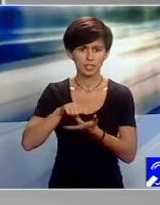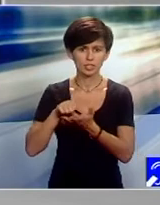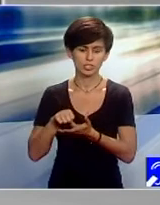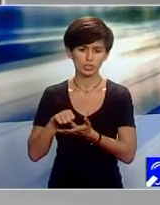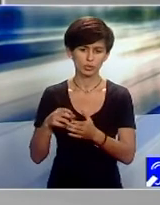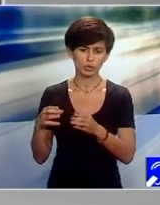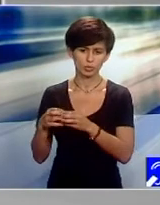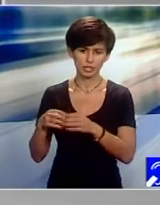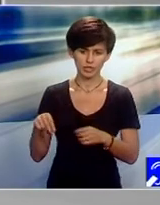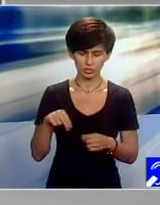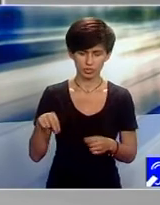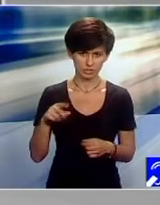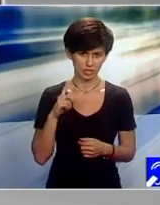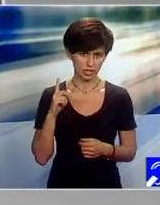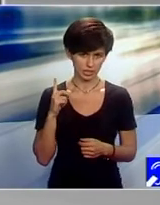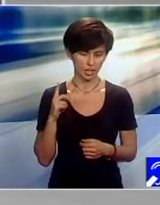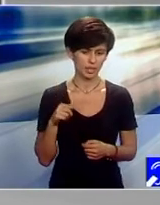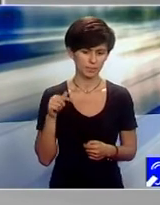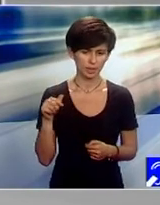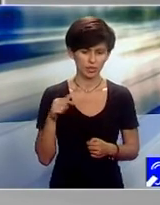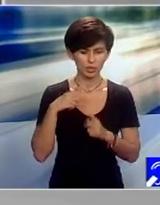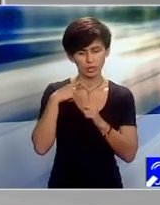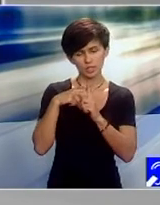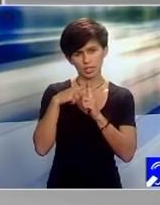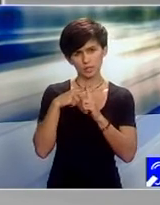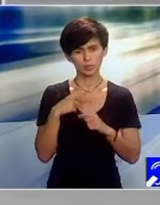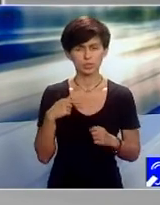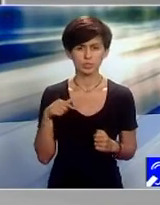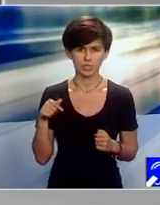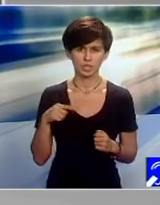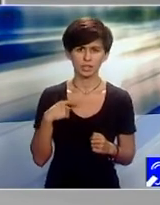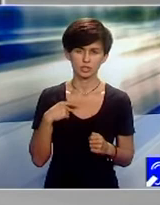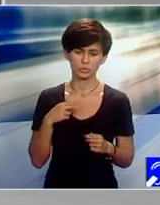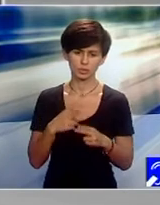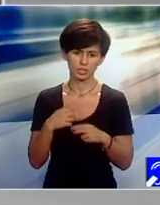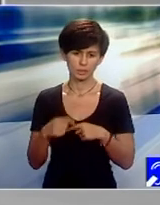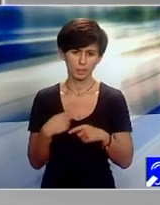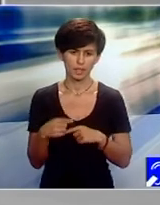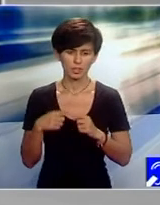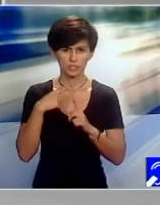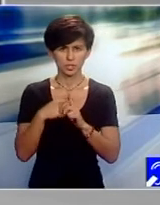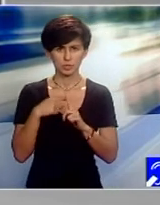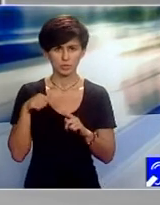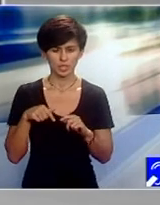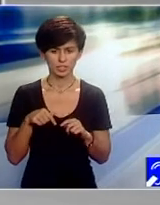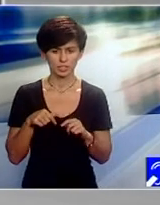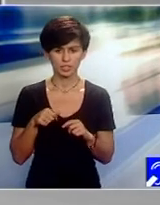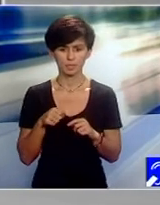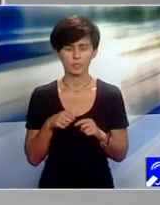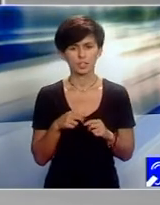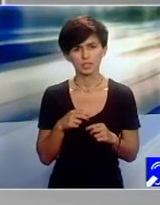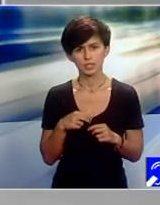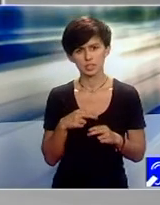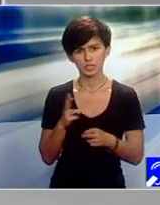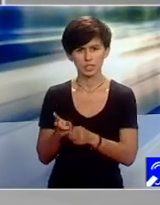județean. Doar că acolo, pe lângă ei deja fiind bolnavi, pe lângă aceste terapii de antrenament